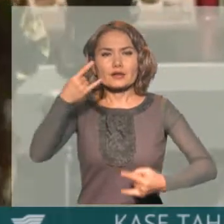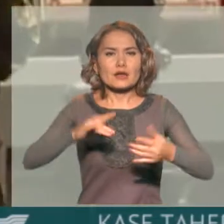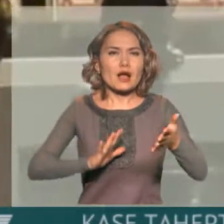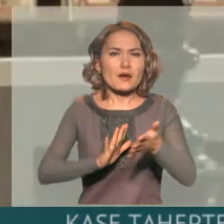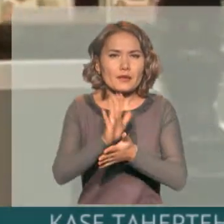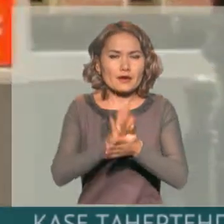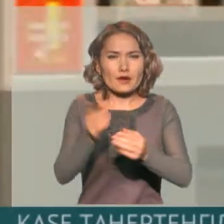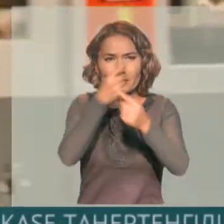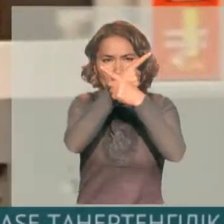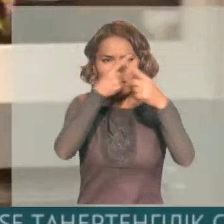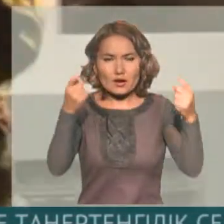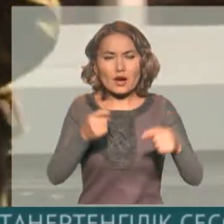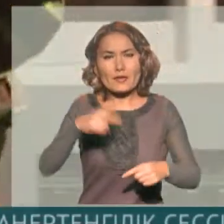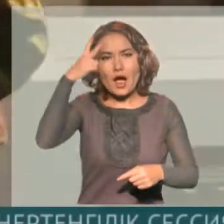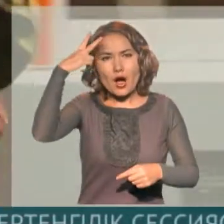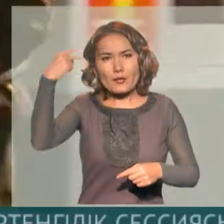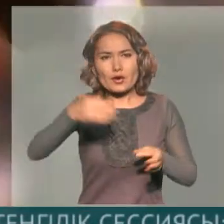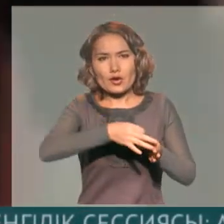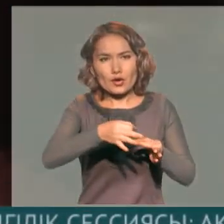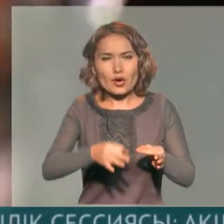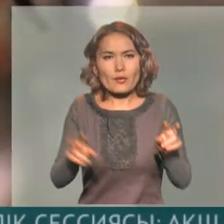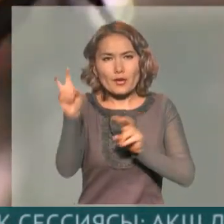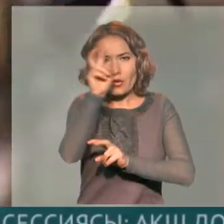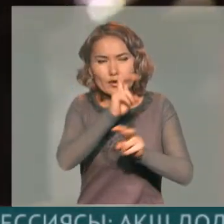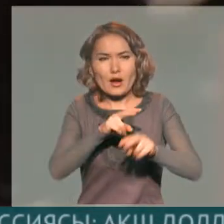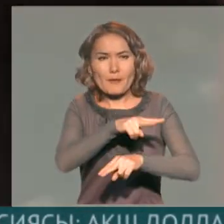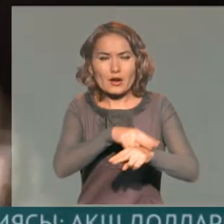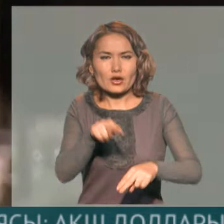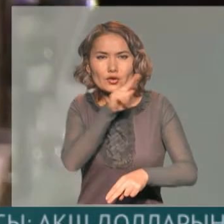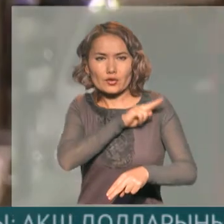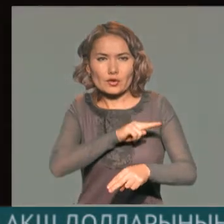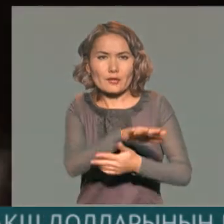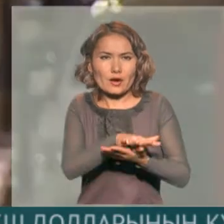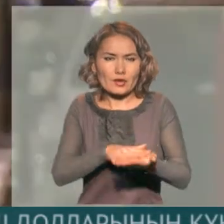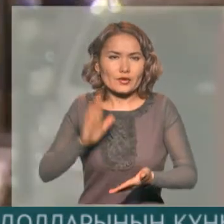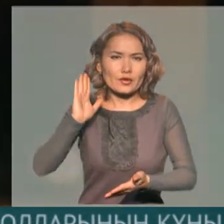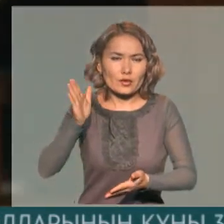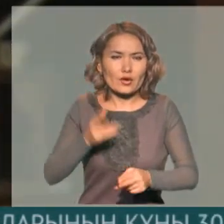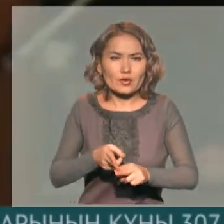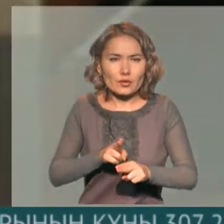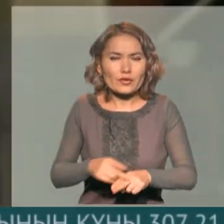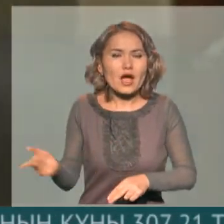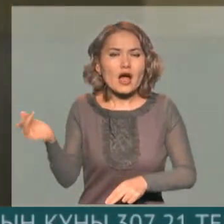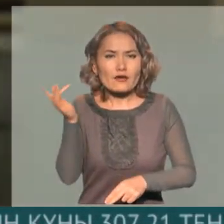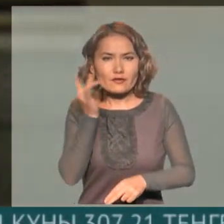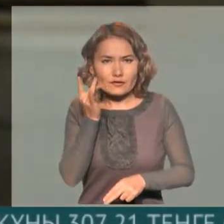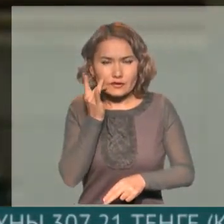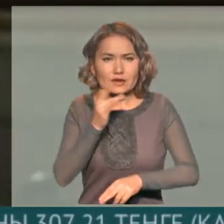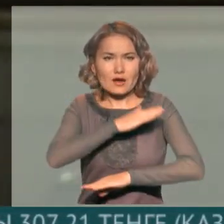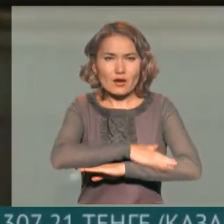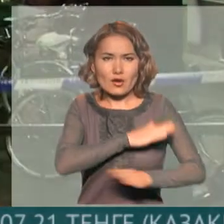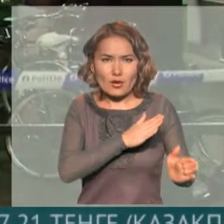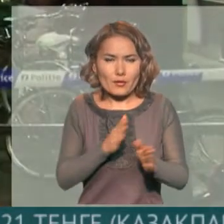хабарлауынша Брюссельдегі операция бірнеше күнгі зерттеудің нәтижесі. Және шетелдің арнайы қызметтері де ақпараттық тұрғыдан қолдау көрсеткен. Алайда